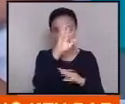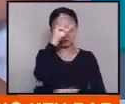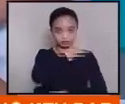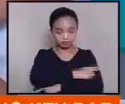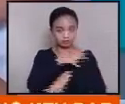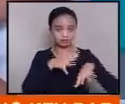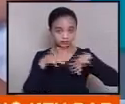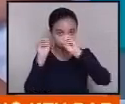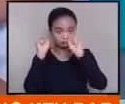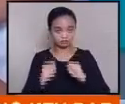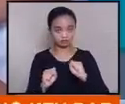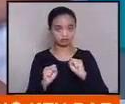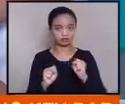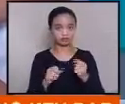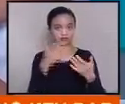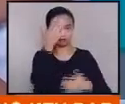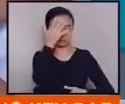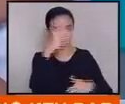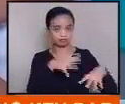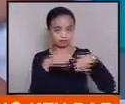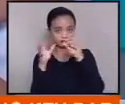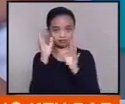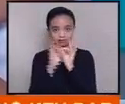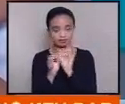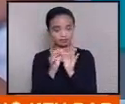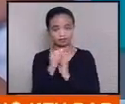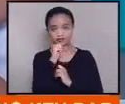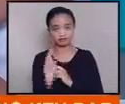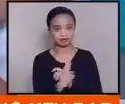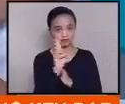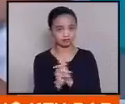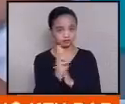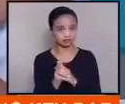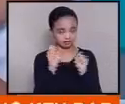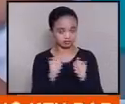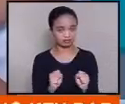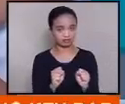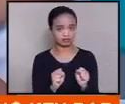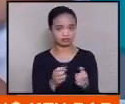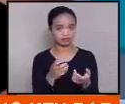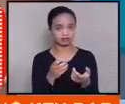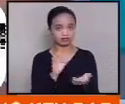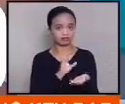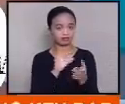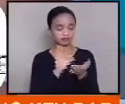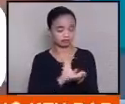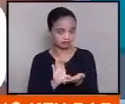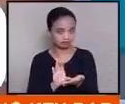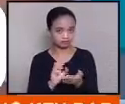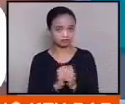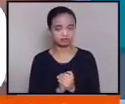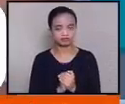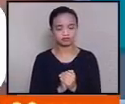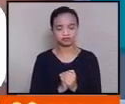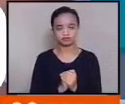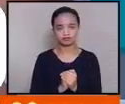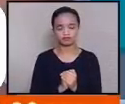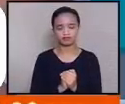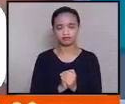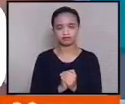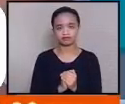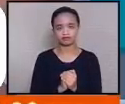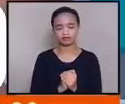leave, pwede nang i-charge dyan yung sick leave? At kapag hindi po nila nagamit yun, yun po yung mga sisingil nila in cash, sir?